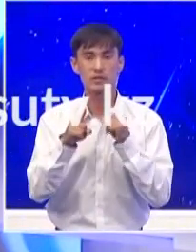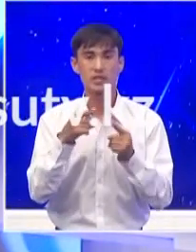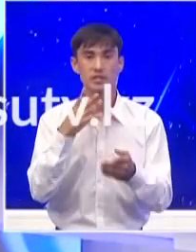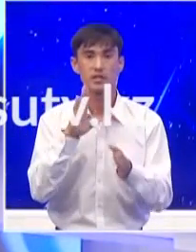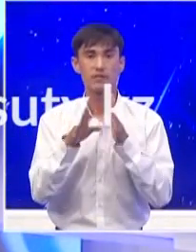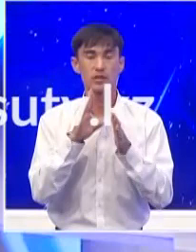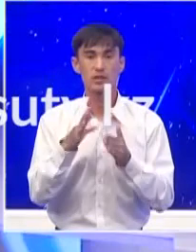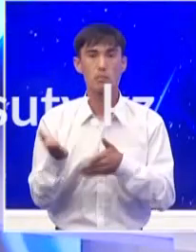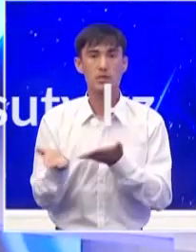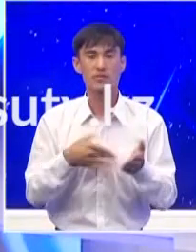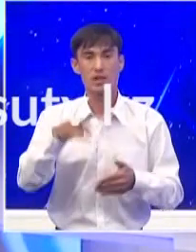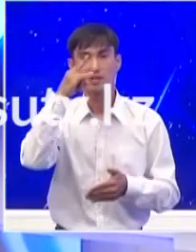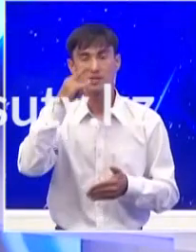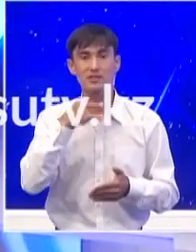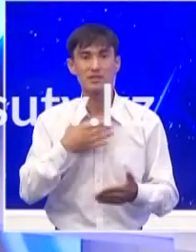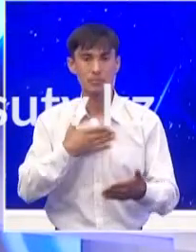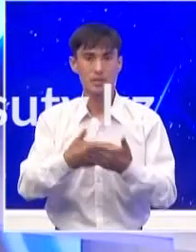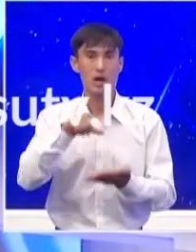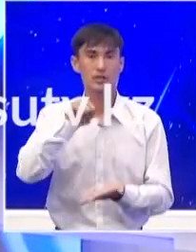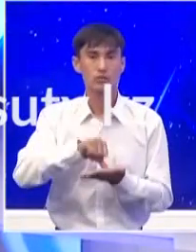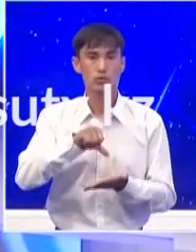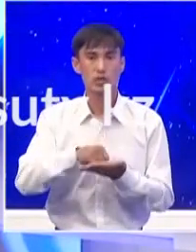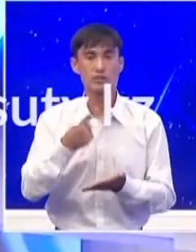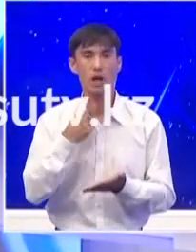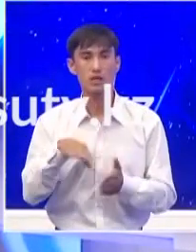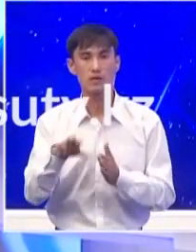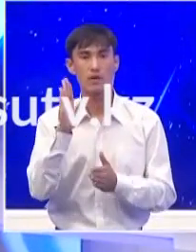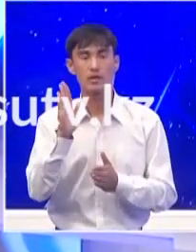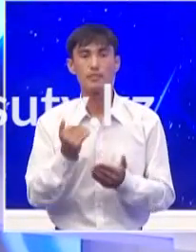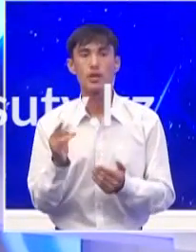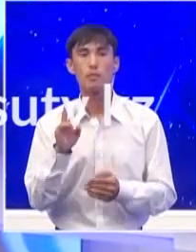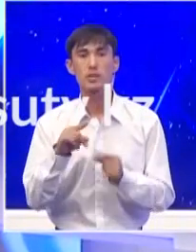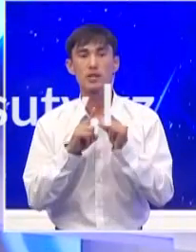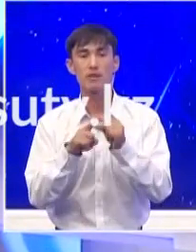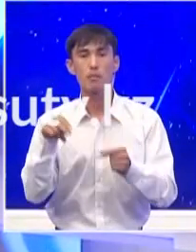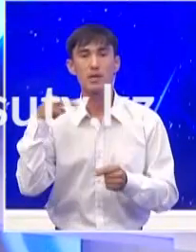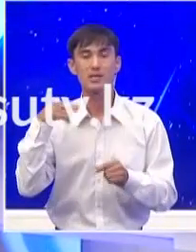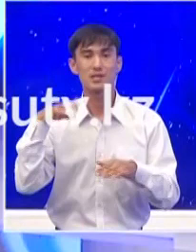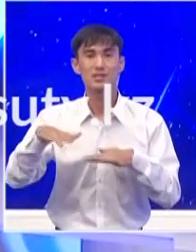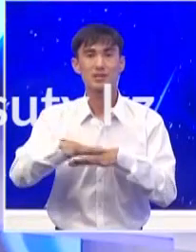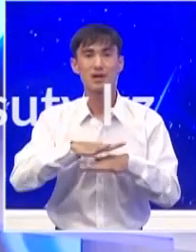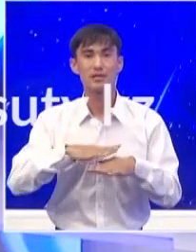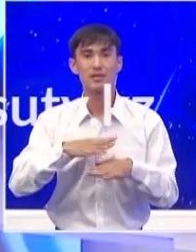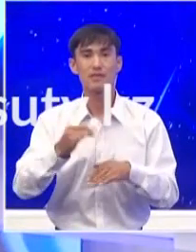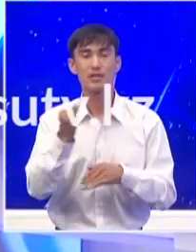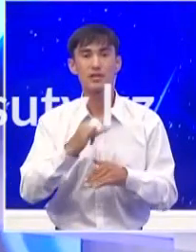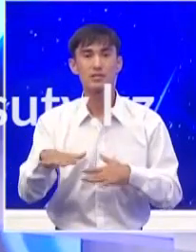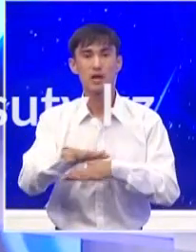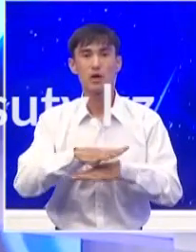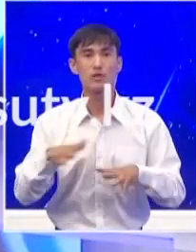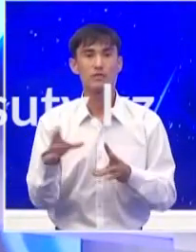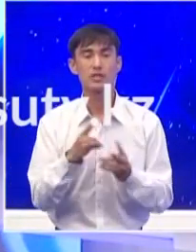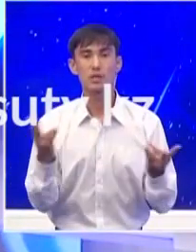и призвал казахстанцев принять активное участие в голосовании по словам президента страны в интересах народа все